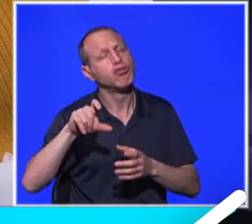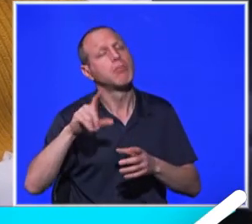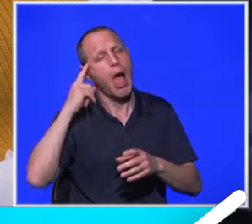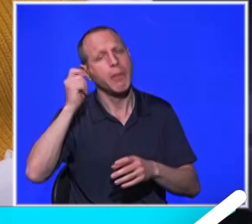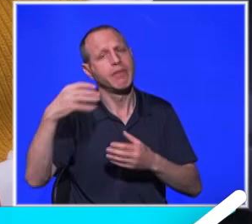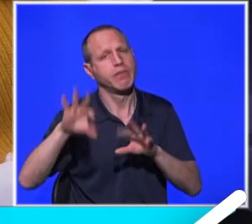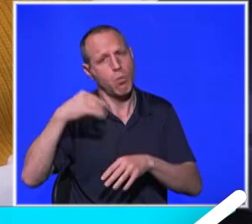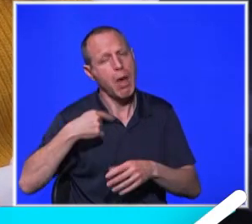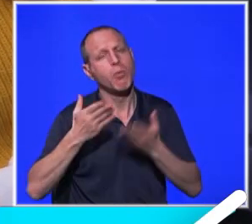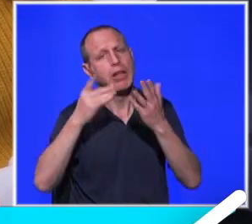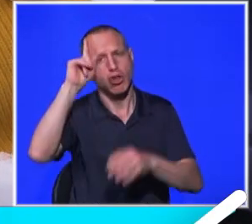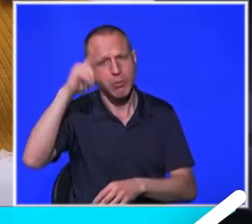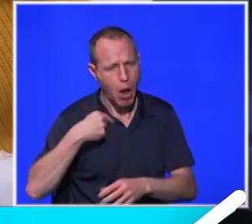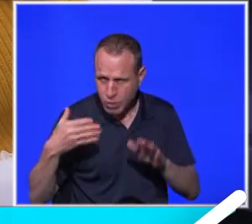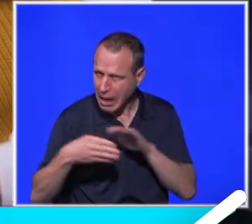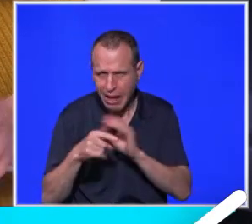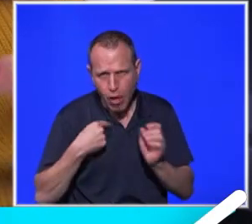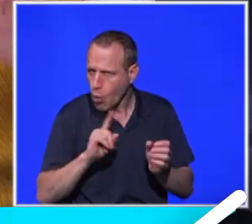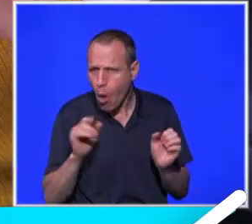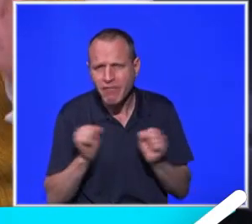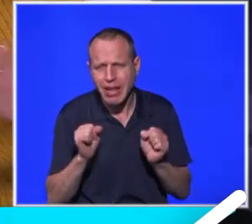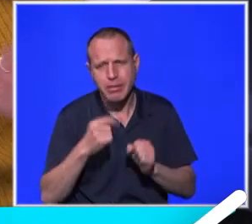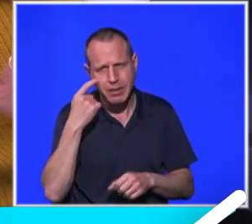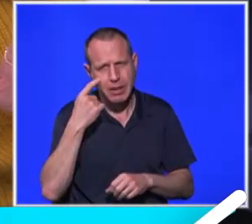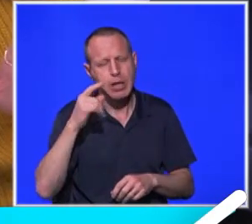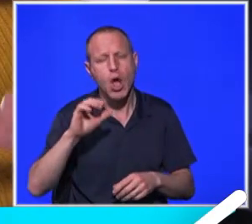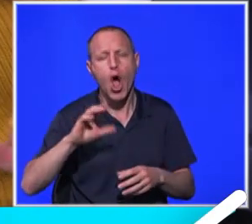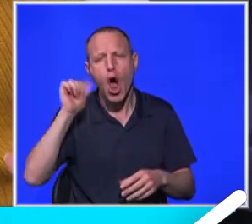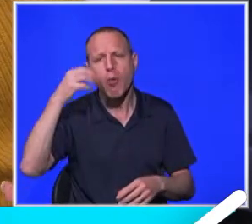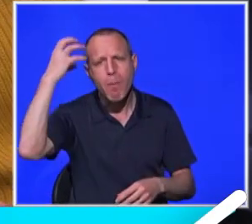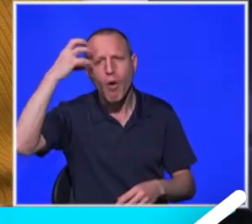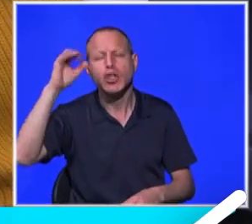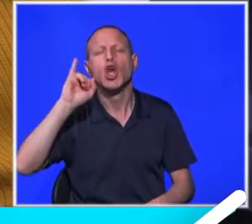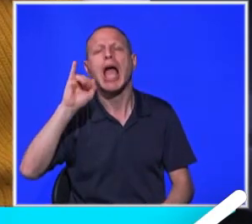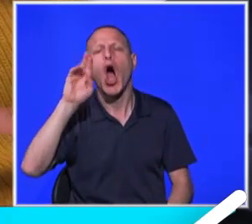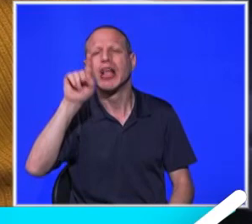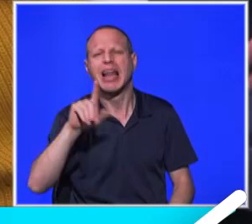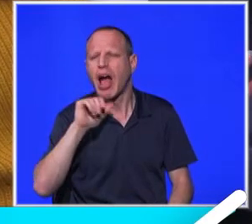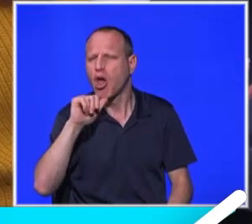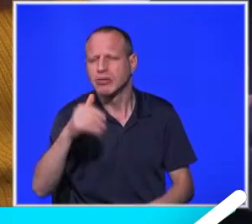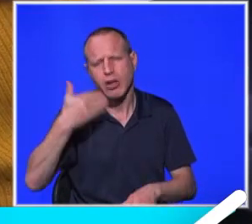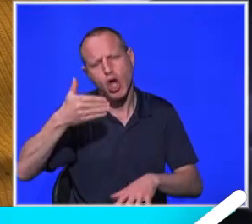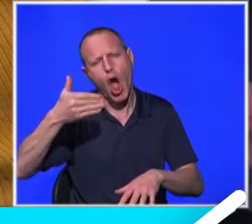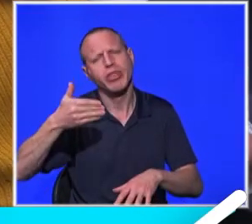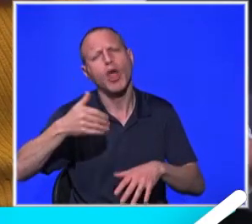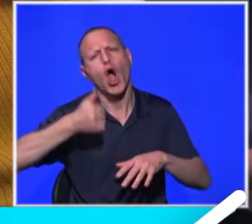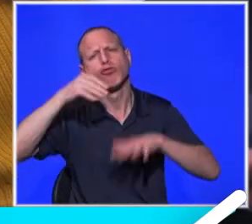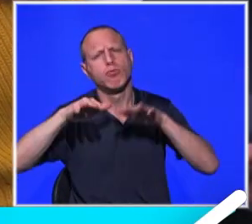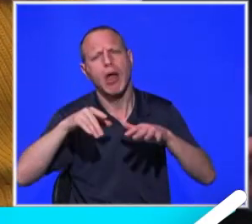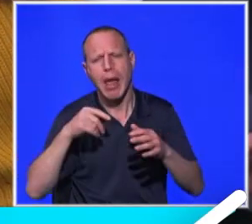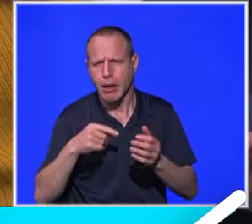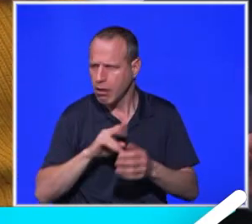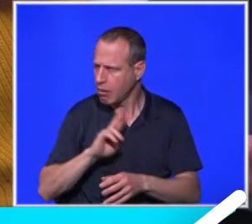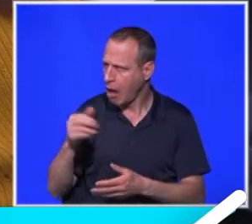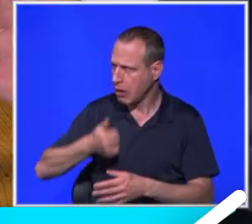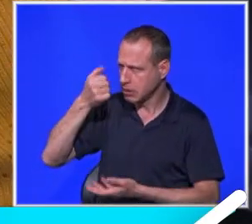ניכנס, אנחנו מפחדים. אנחנו פשוט לא... תראי, קודם כל, פרופסור ירון זליכה לא שואף להיות ראש ממשלה. ומשכך, הוא לא מפחד... רק שר